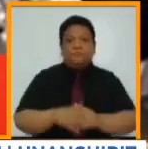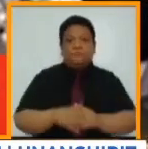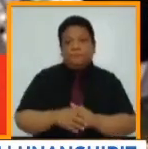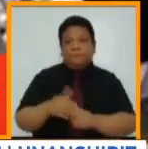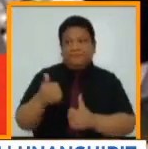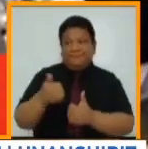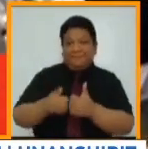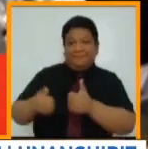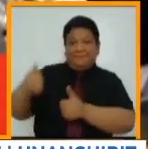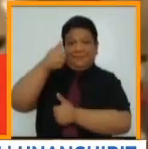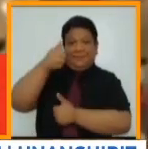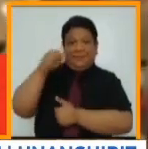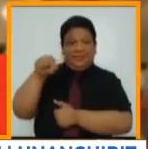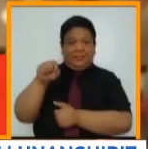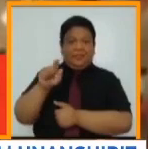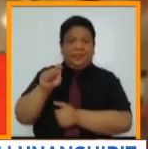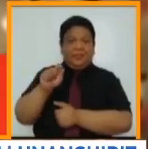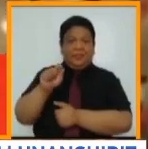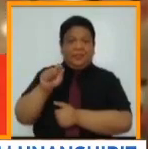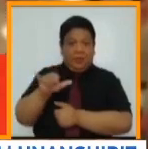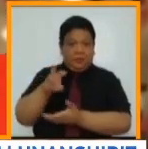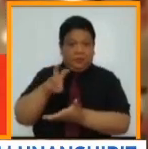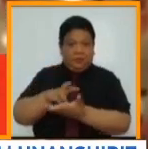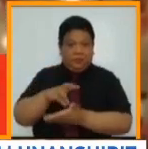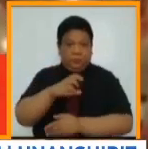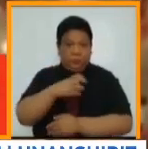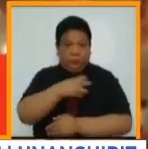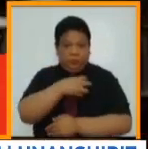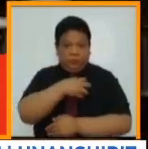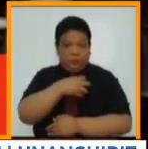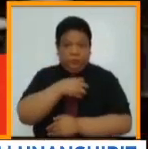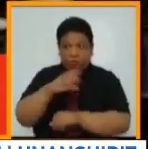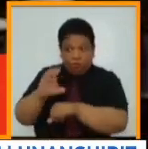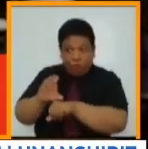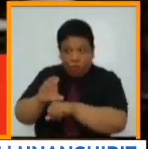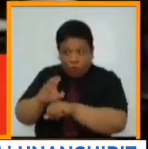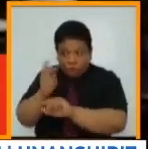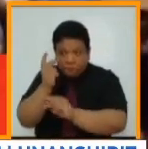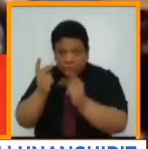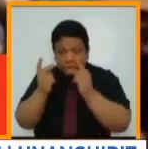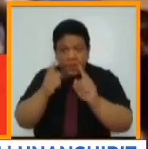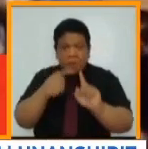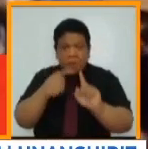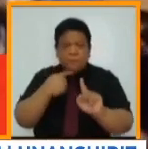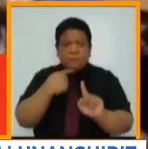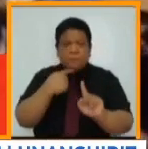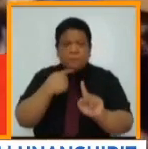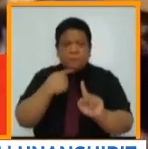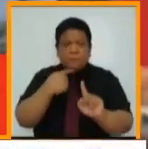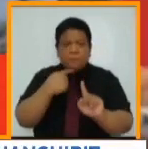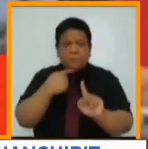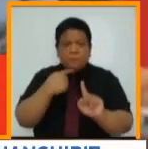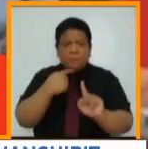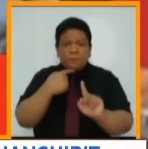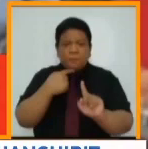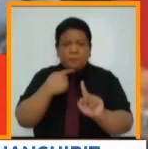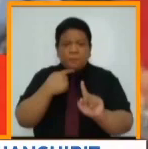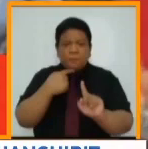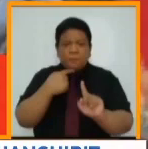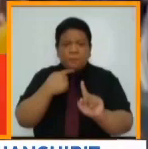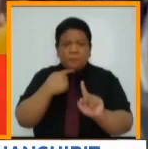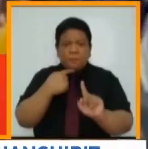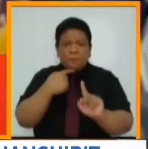mga simbahan, kanila ding tinitingnan ang mga barangay gym na posible ding pagdausan ng Misa de Gallo. Isa sa tututukan